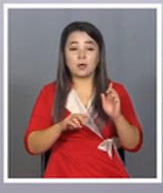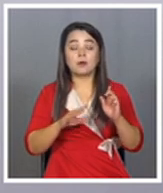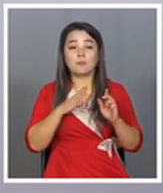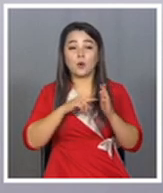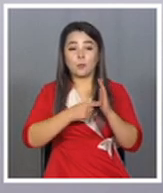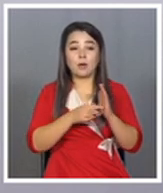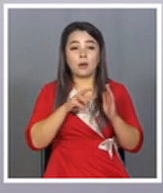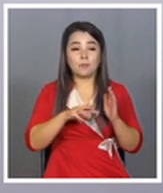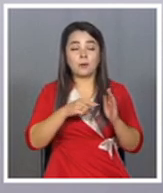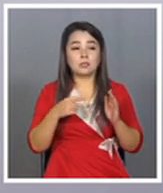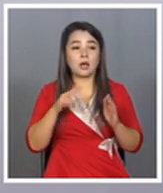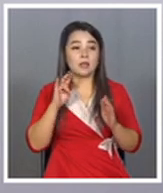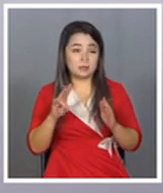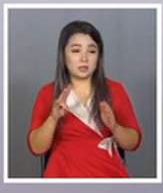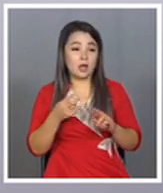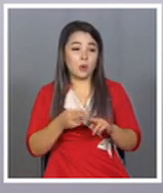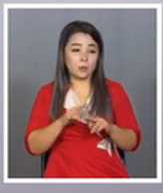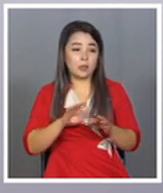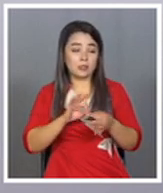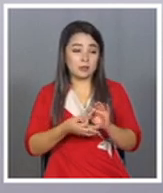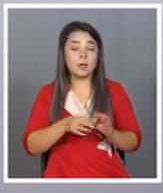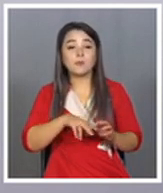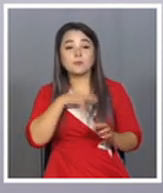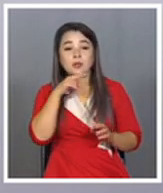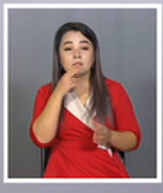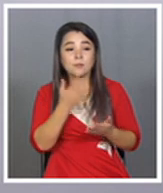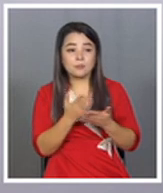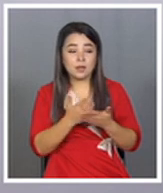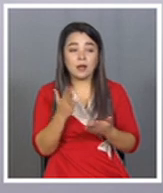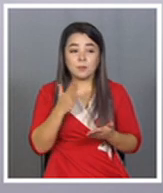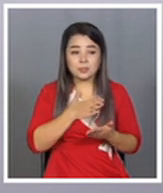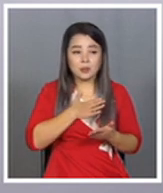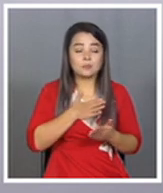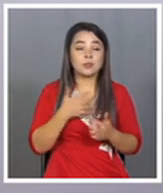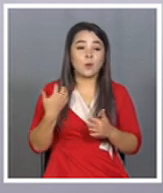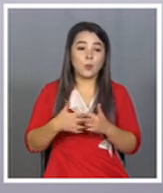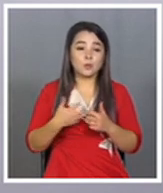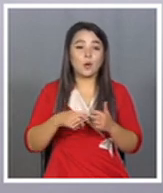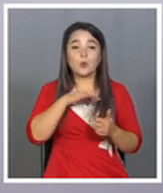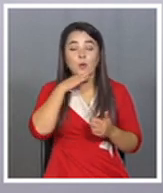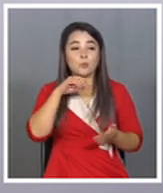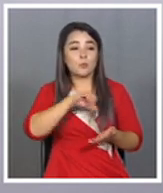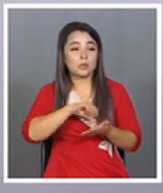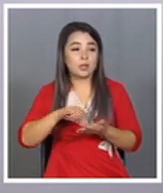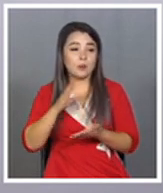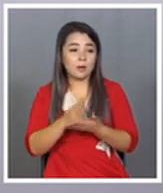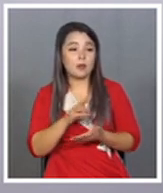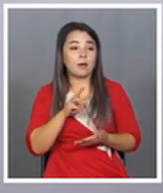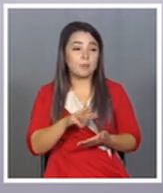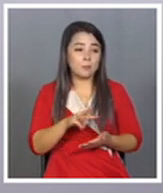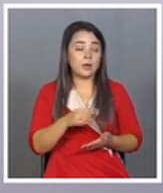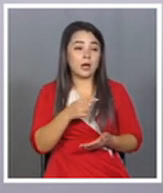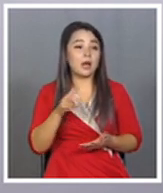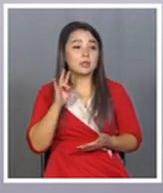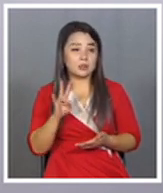М азайтылған Н. Енді байқасаңыздар, бізде ортақ көп мүше пайда болды. М азайтылған